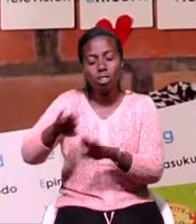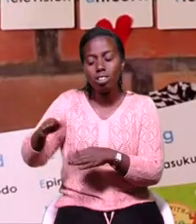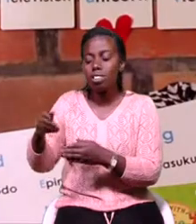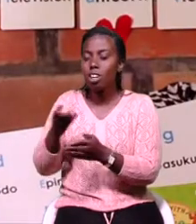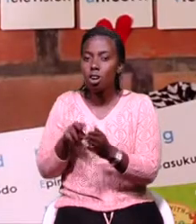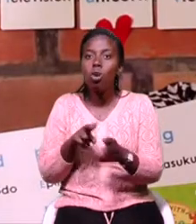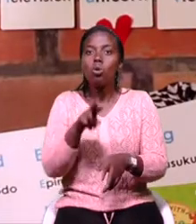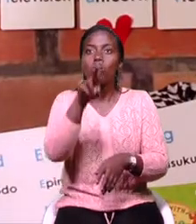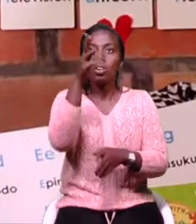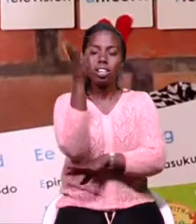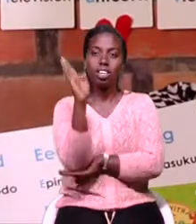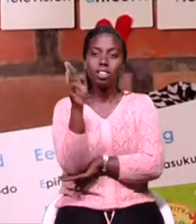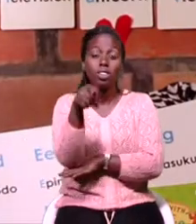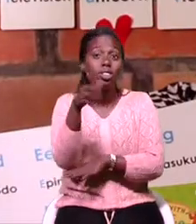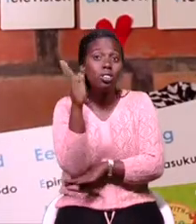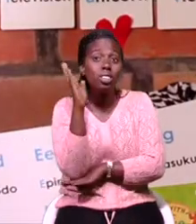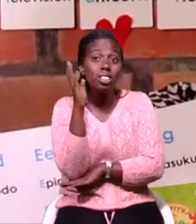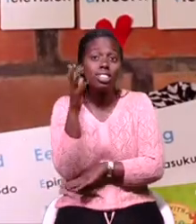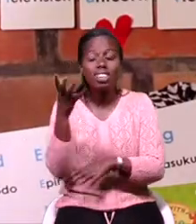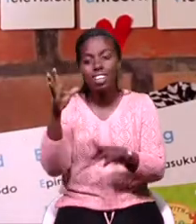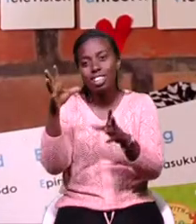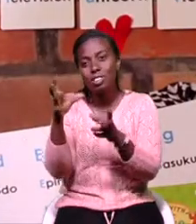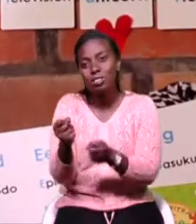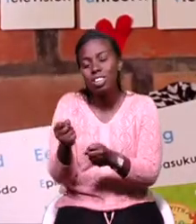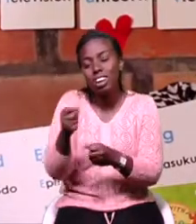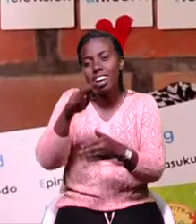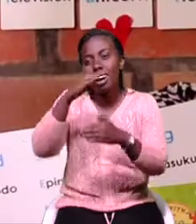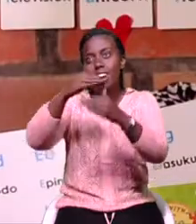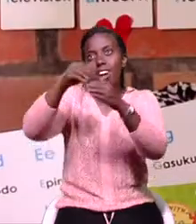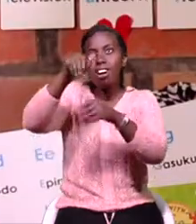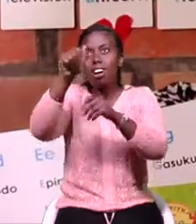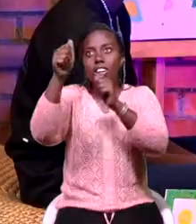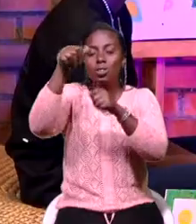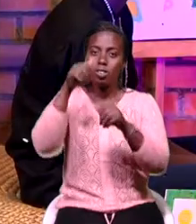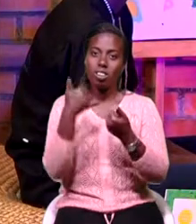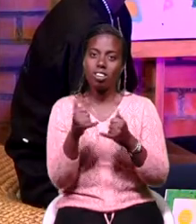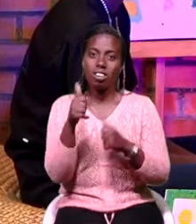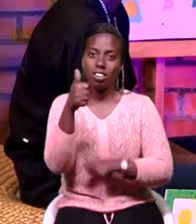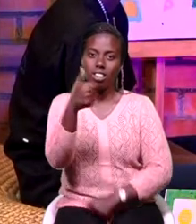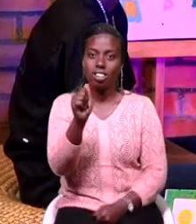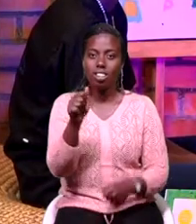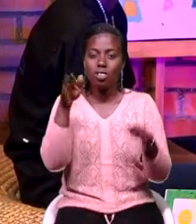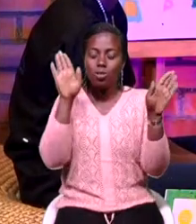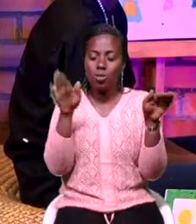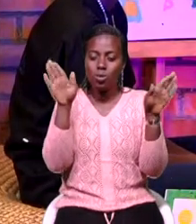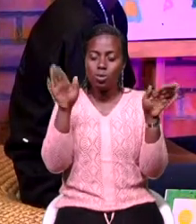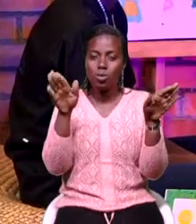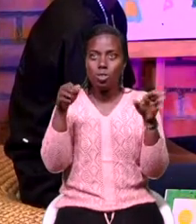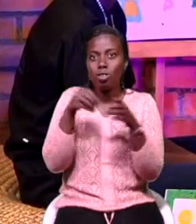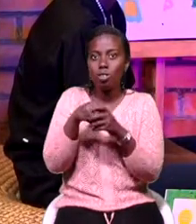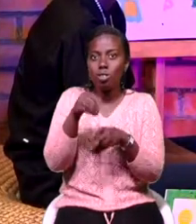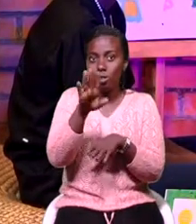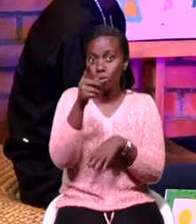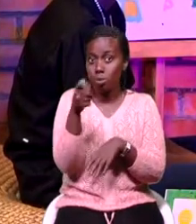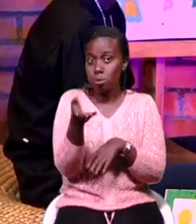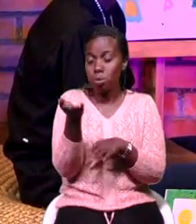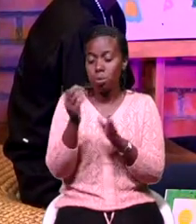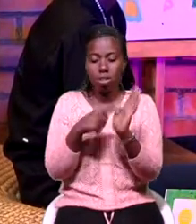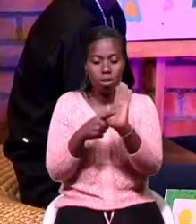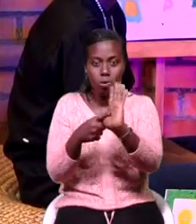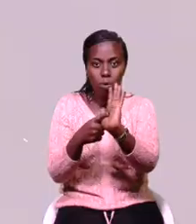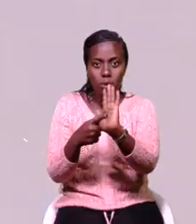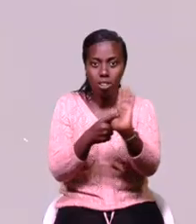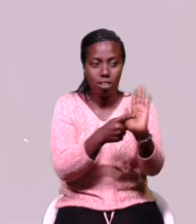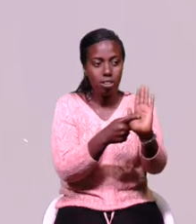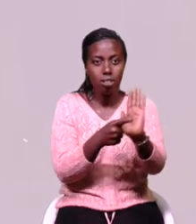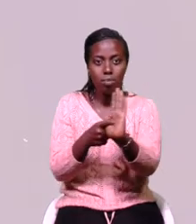giti. Icyo giti yaragifataga akacyurira, agakina nacyo uturenge twaye ngutu.